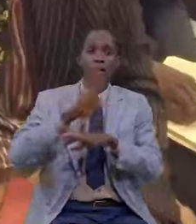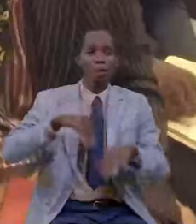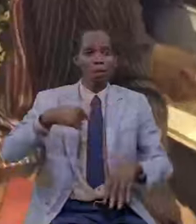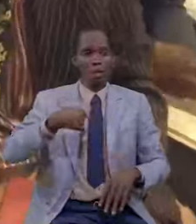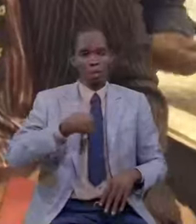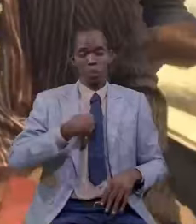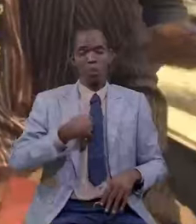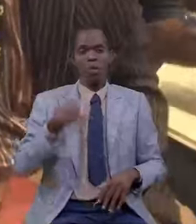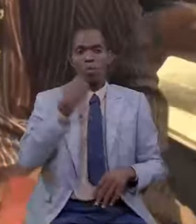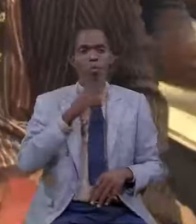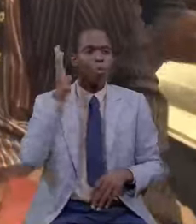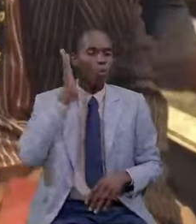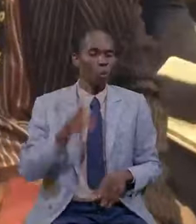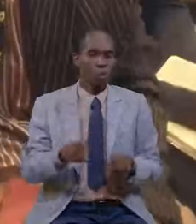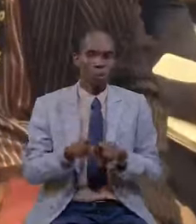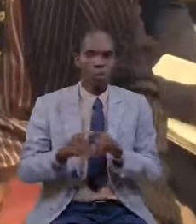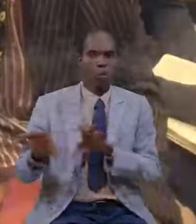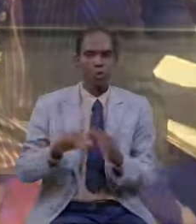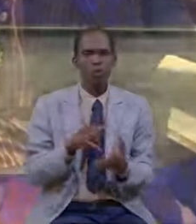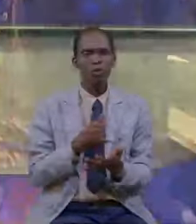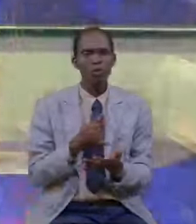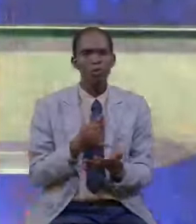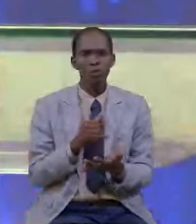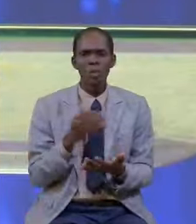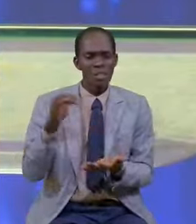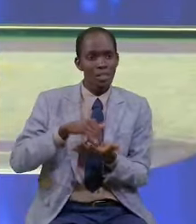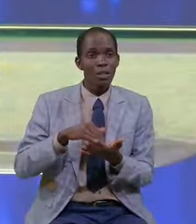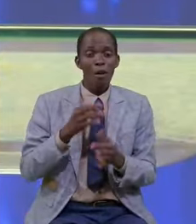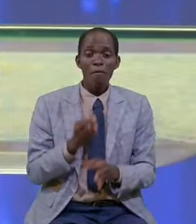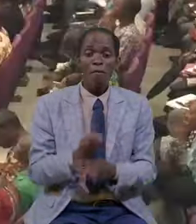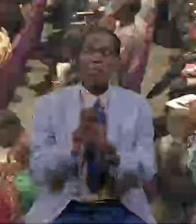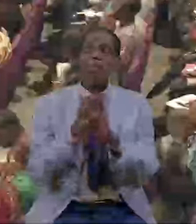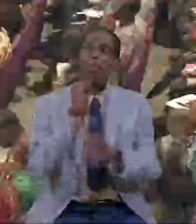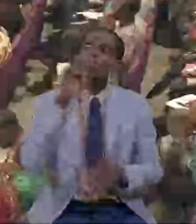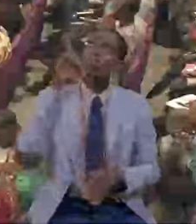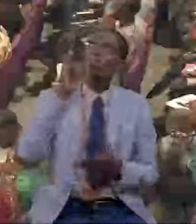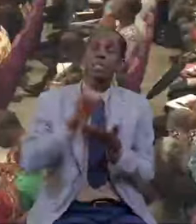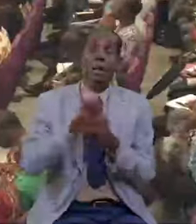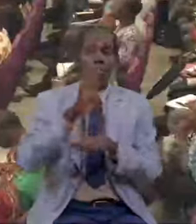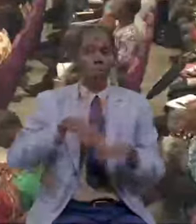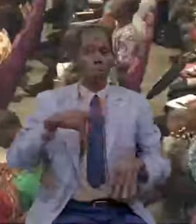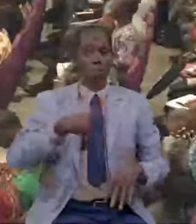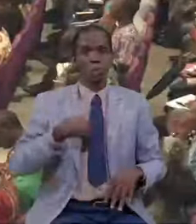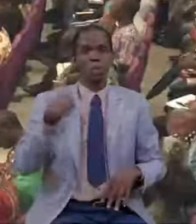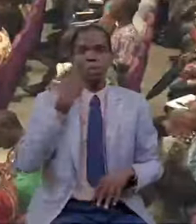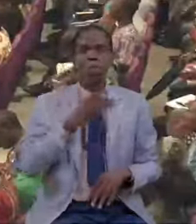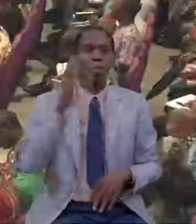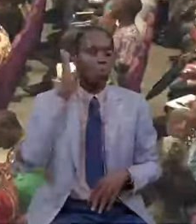fidèle et c'est lui qui le fera. Encore pour la troisième fois. Celui qui m'a appelé est fidèle et c'est lui qui le